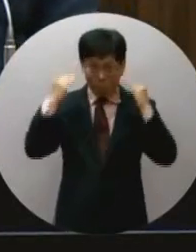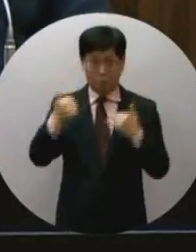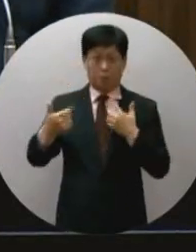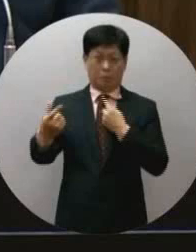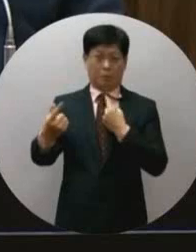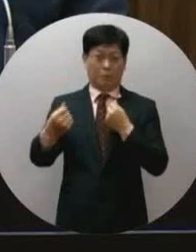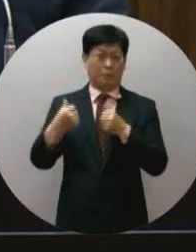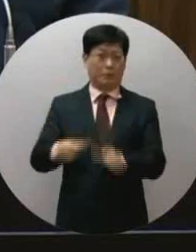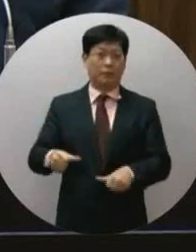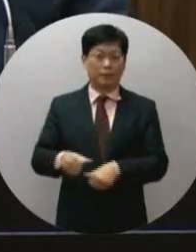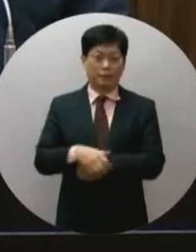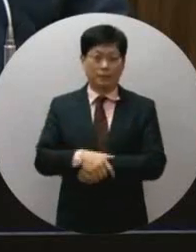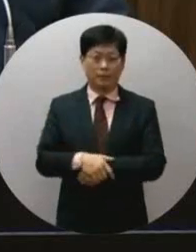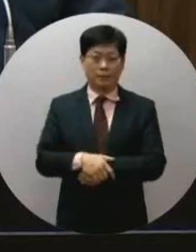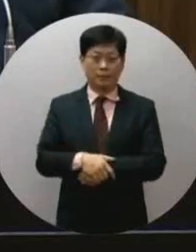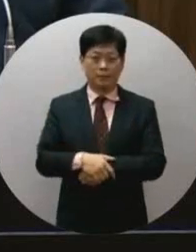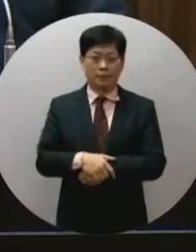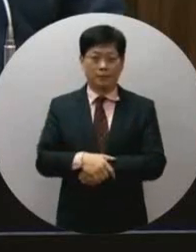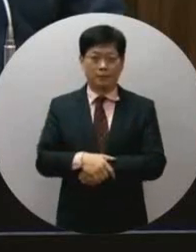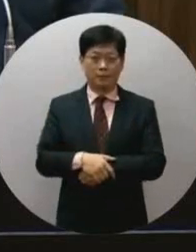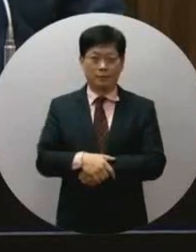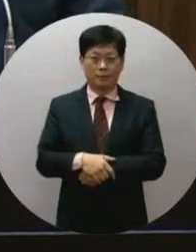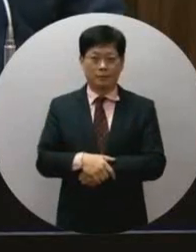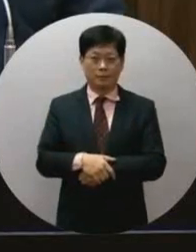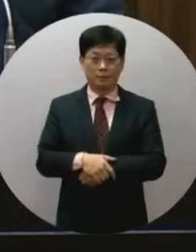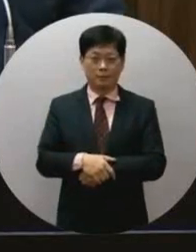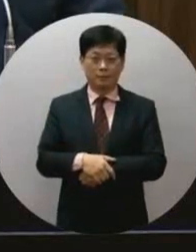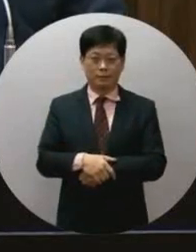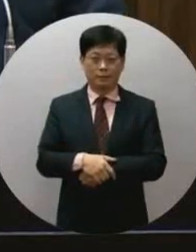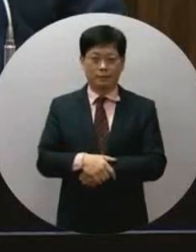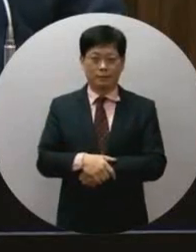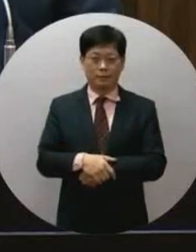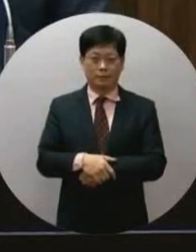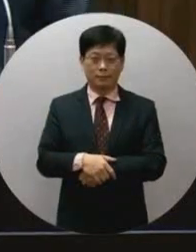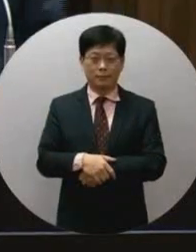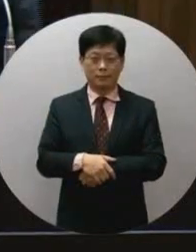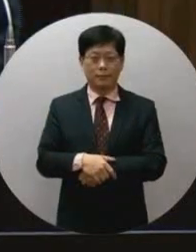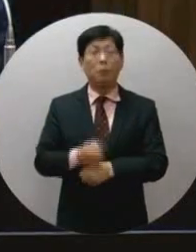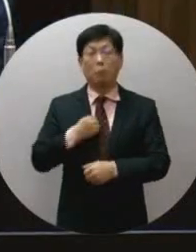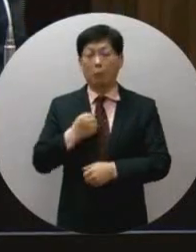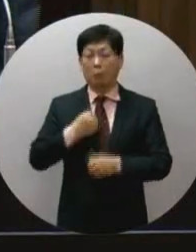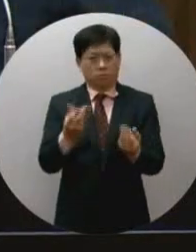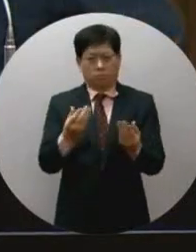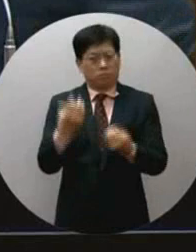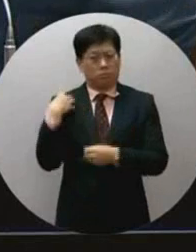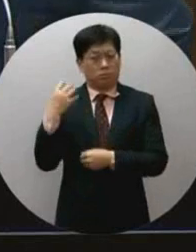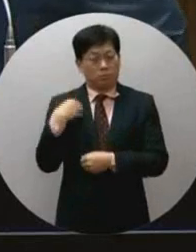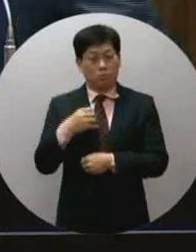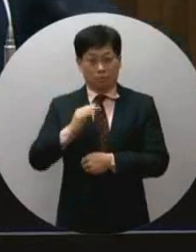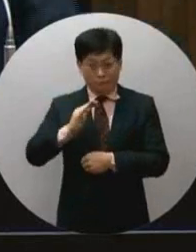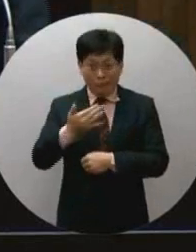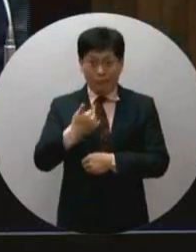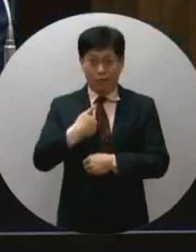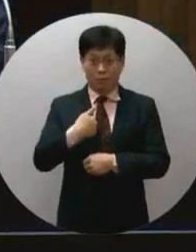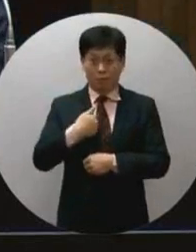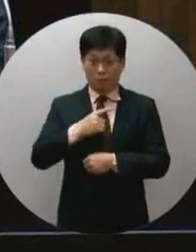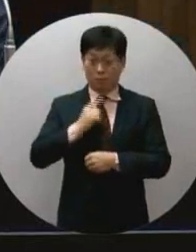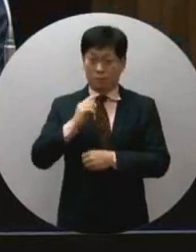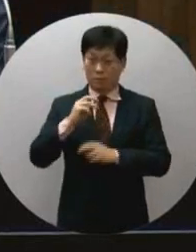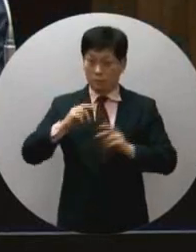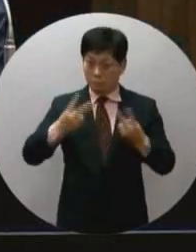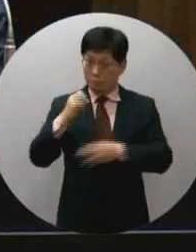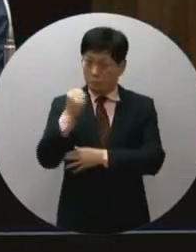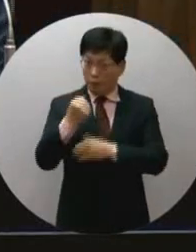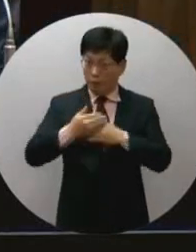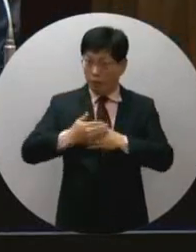府政策，配合民进党政策所帮忙推动的这些立法委员，现在反过来批评讲说，哎，你们